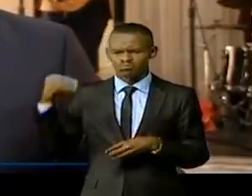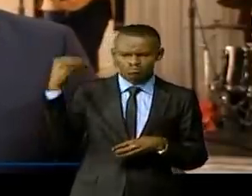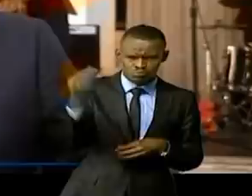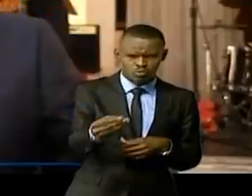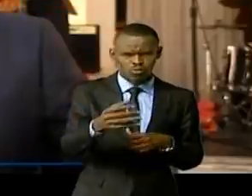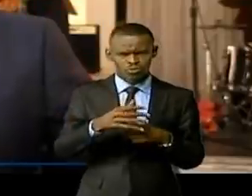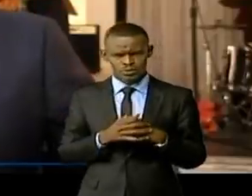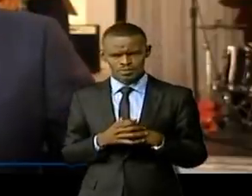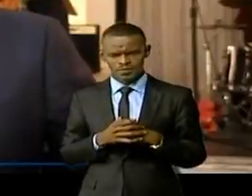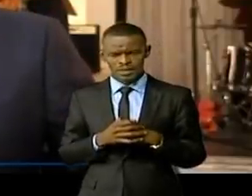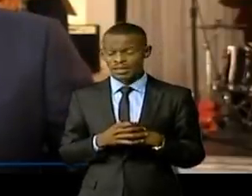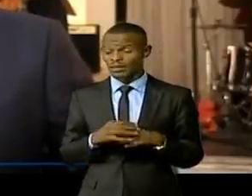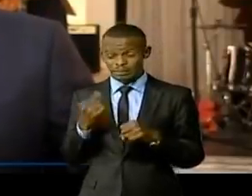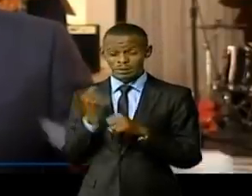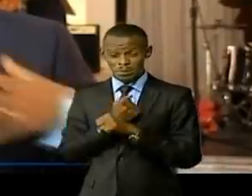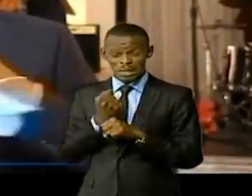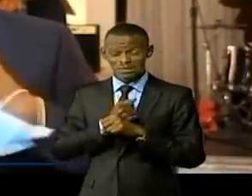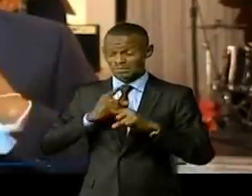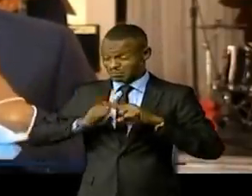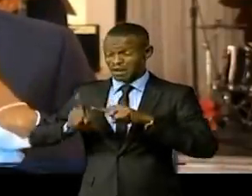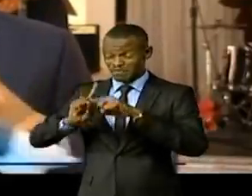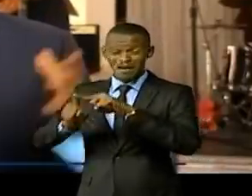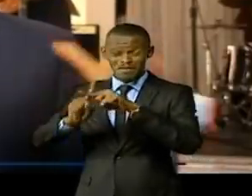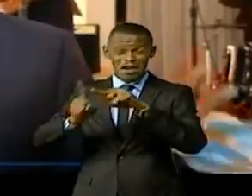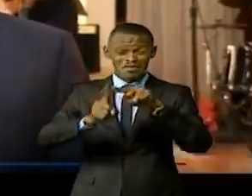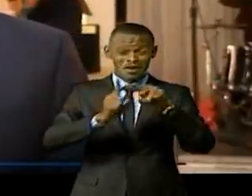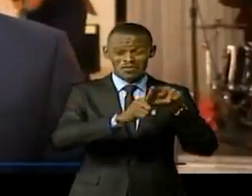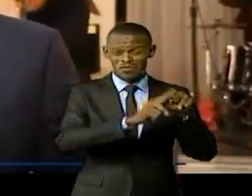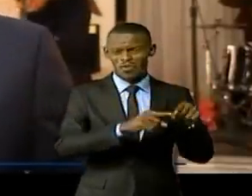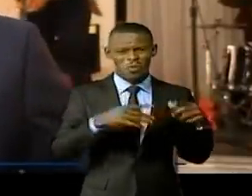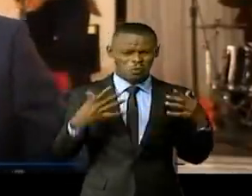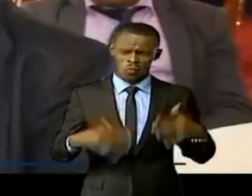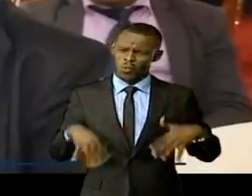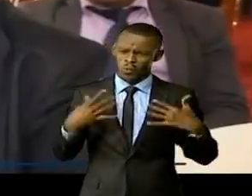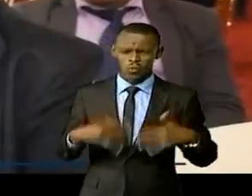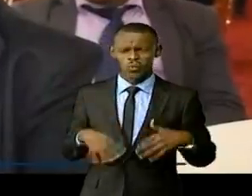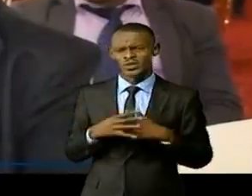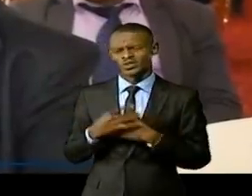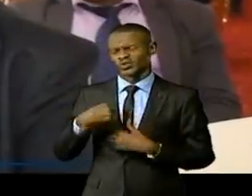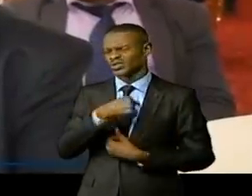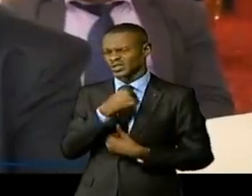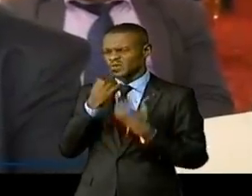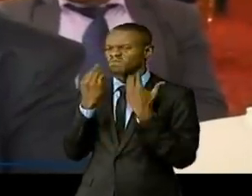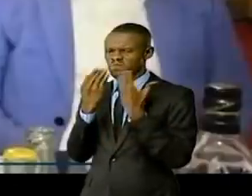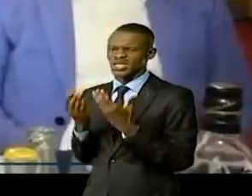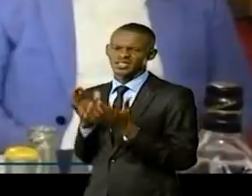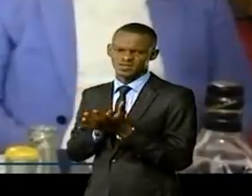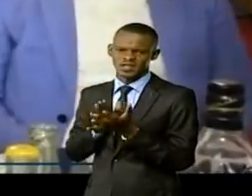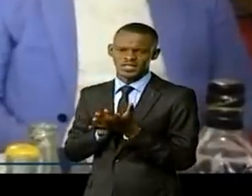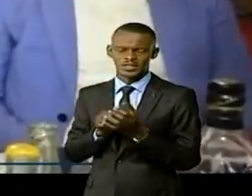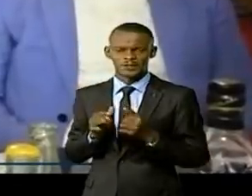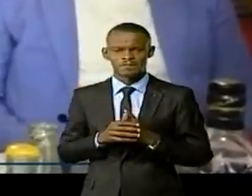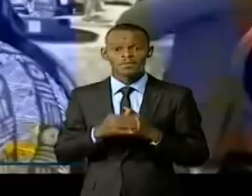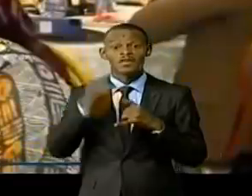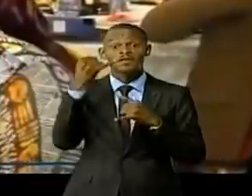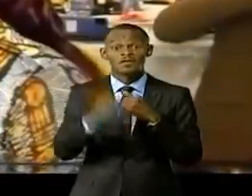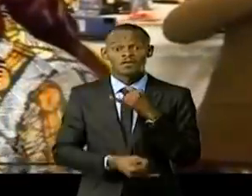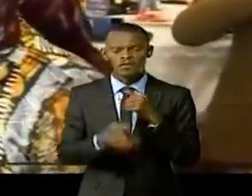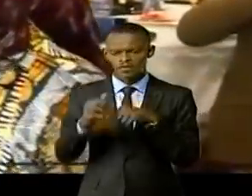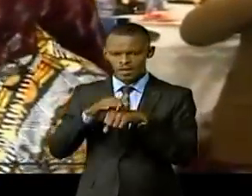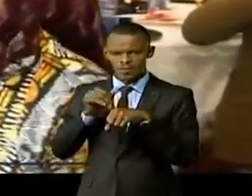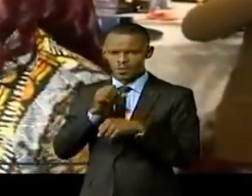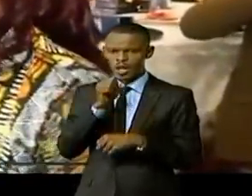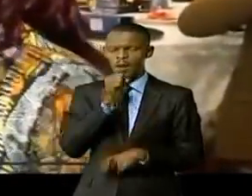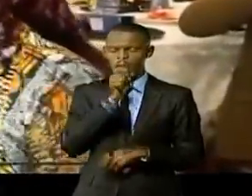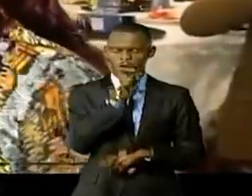onshore. Mais je vous donne d'applaudir, pas moi, mais le ministre. Pour lier l'utile à l'agréable, l'artiste musicien, le